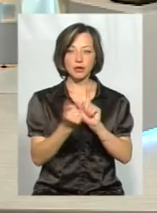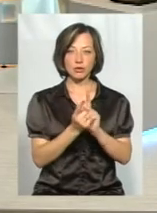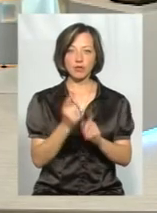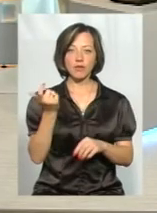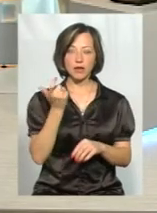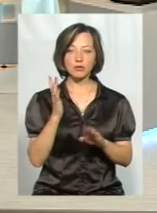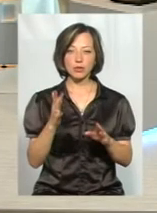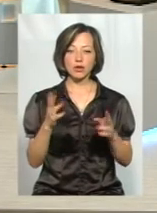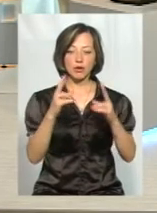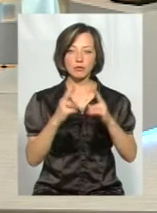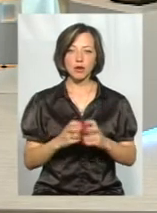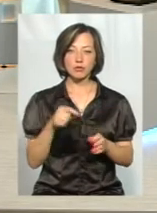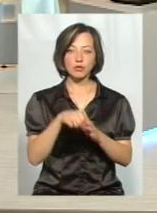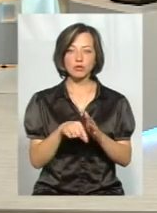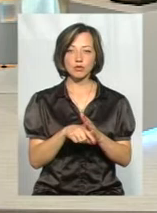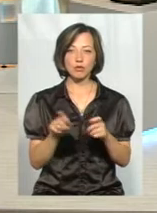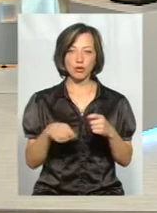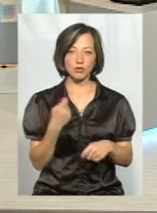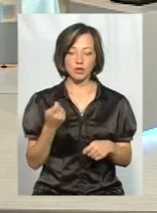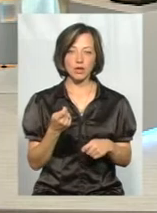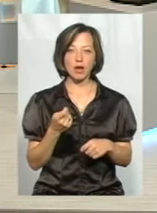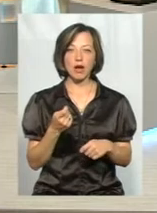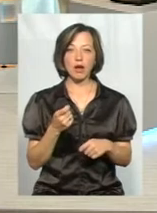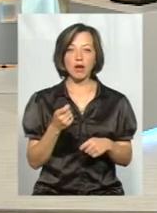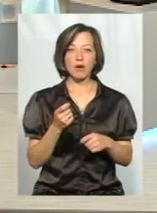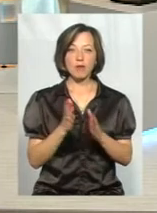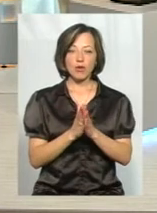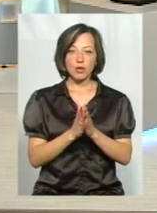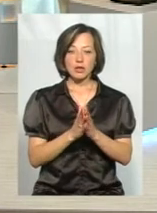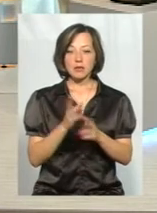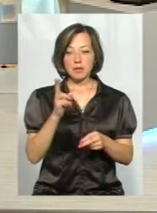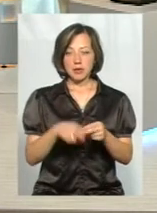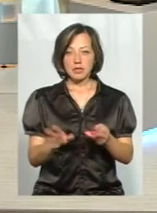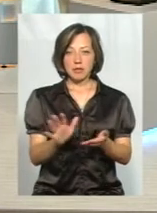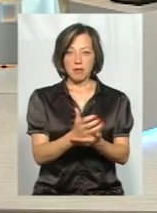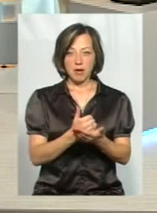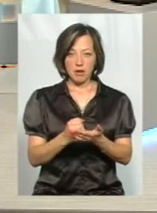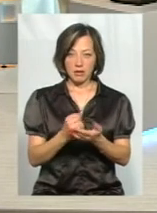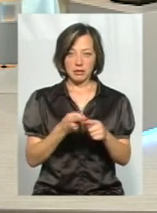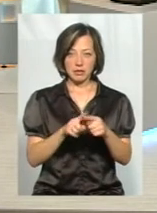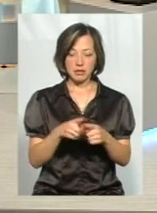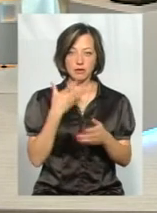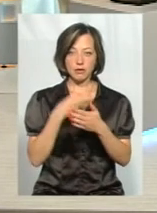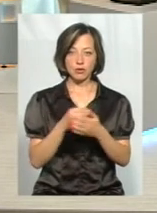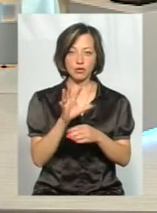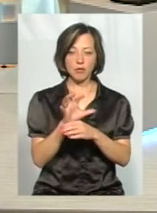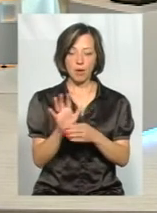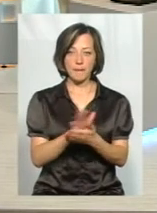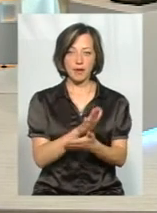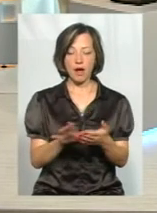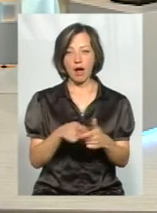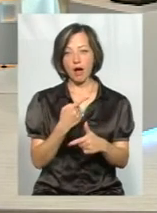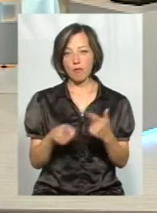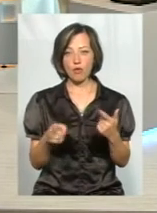і будуть з ним розбиратись по суті вчиненого правопорушення. Вони або попросять його припинити, тобто забрати, за свою собачку прибрати, або